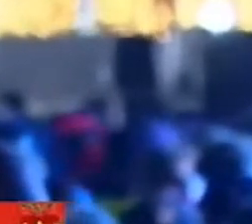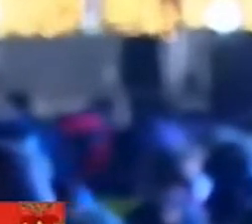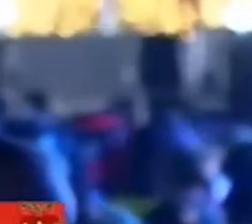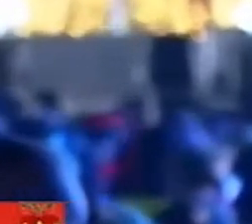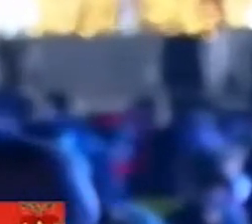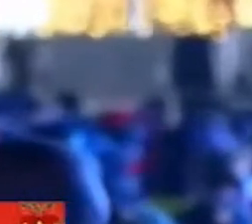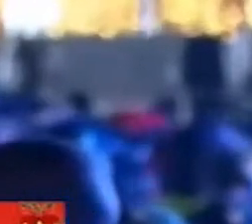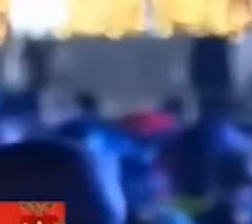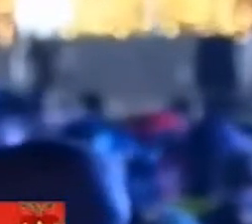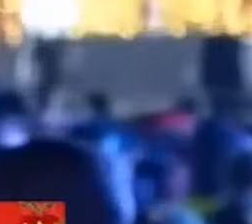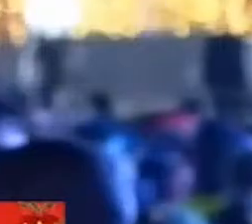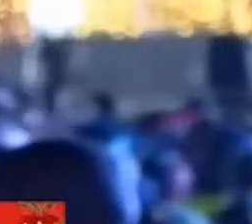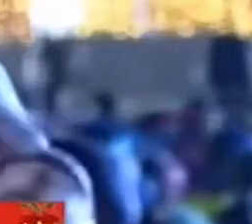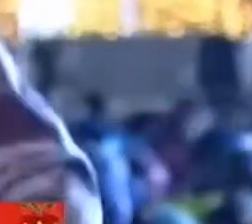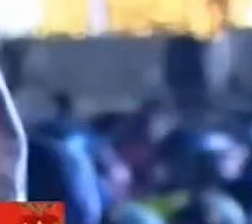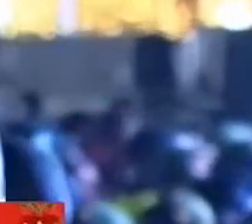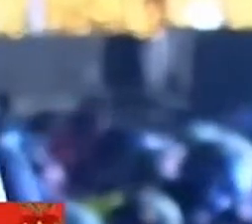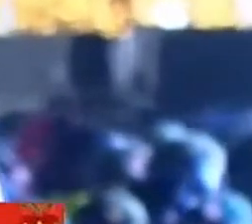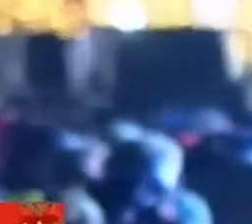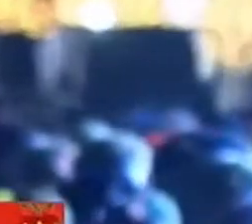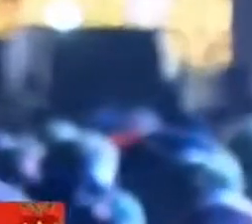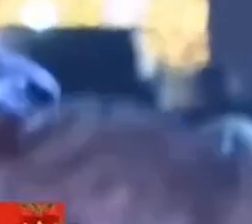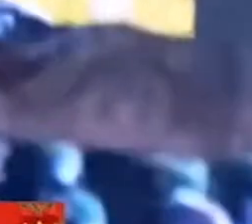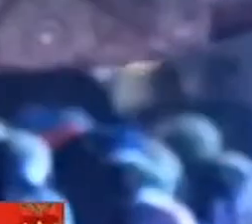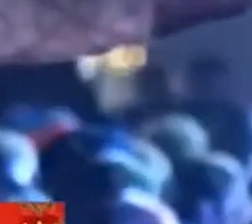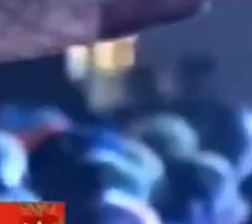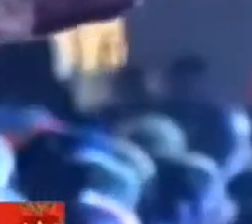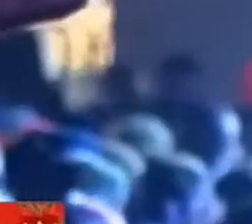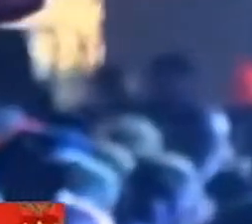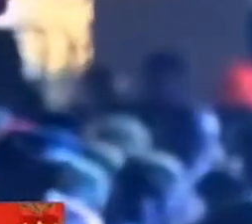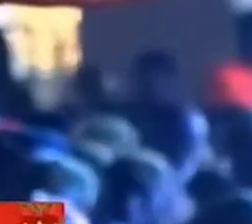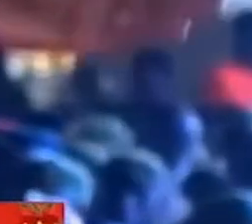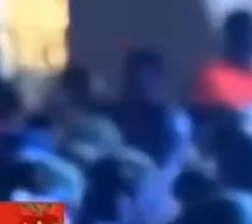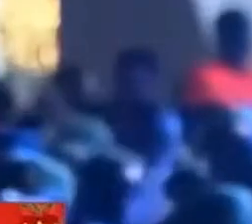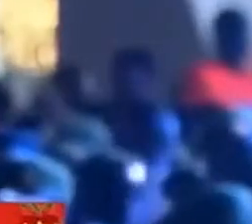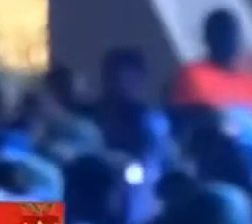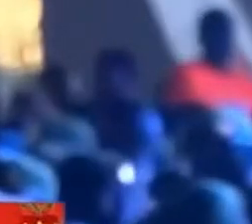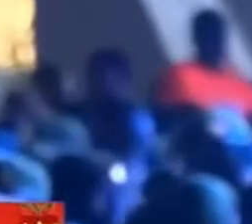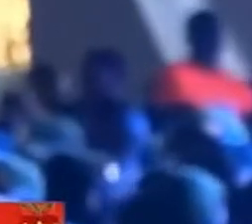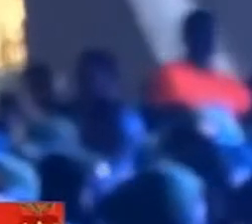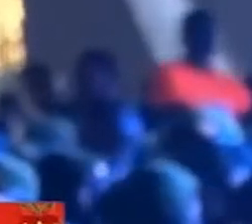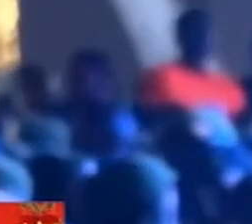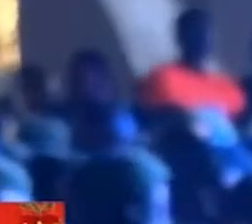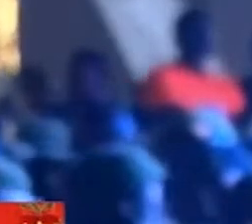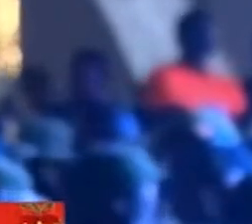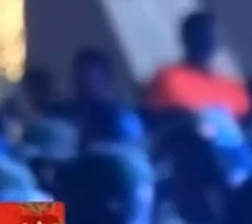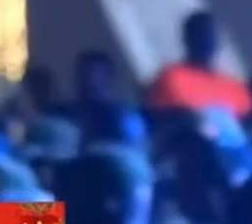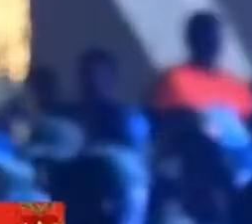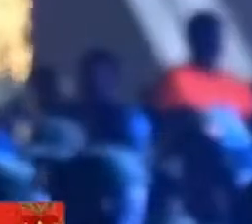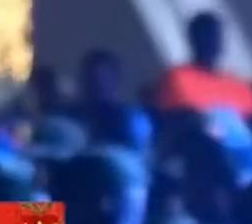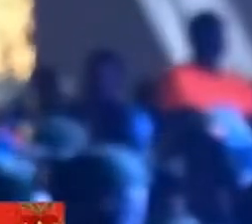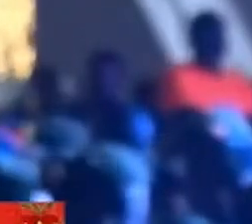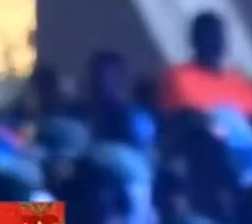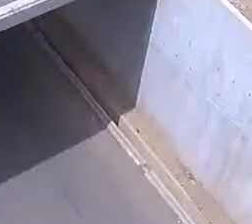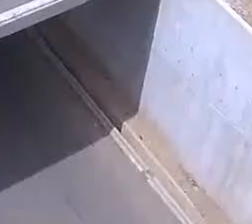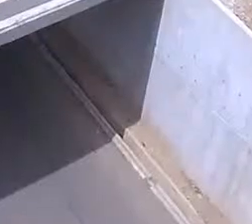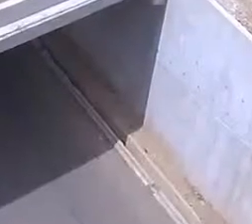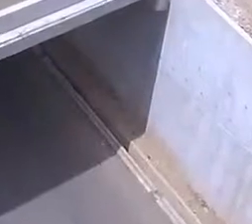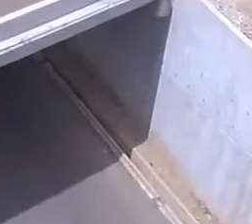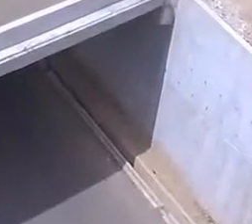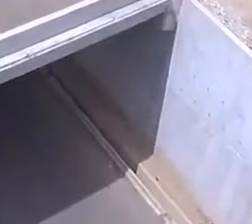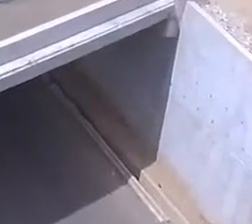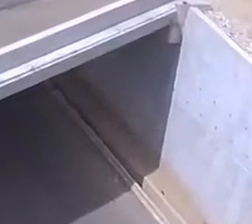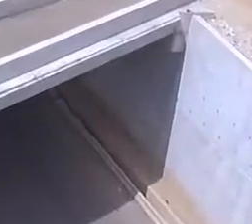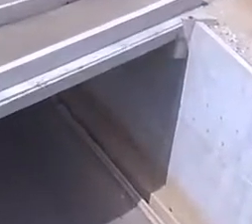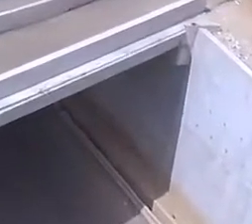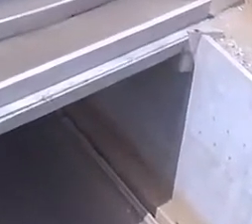hata zaidi ya vile walifanya wale. Yenye mnanielewa marafiki zangu? Tunaelewana ndugu zangu wa Kenya? Najua